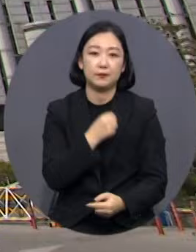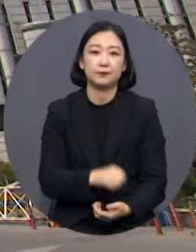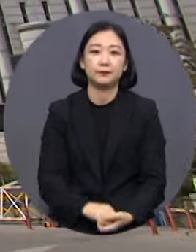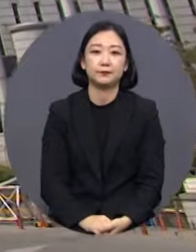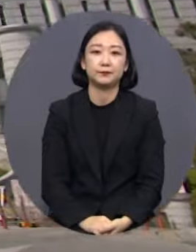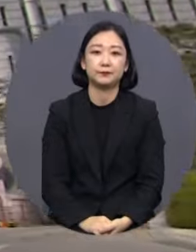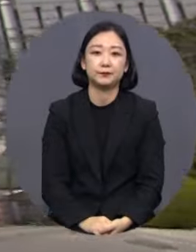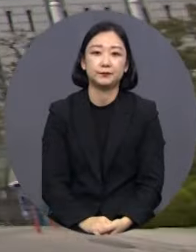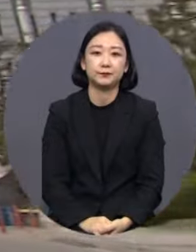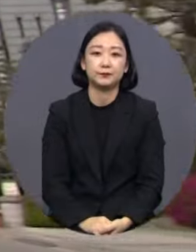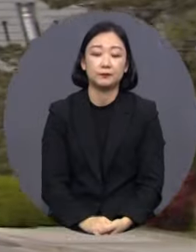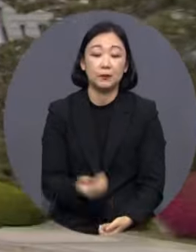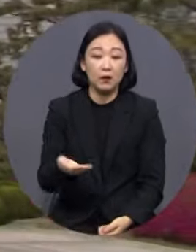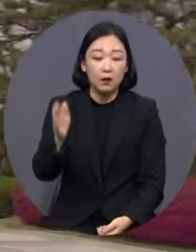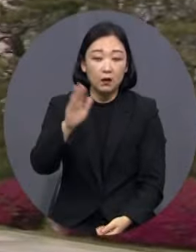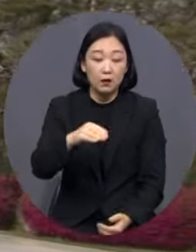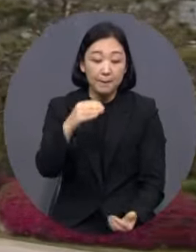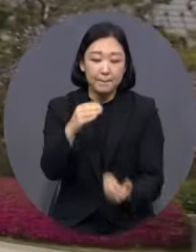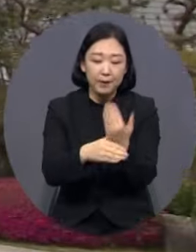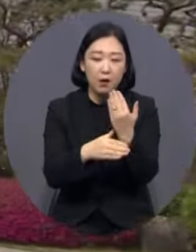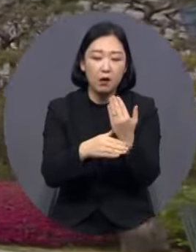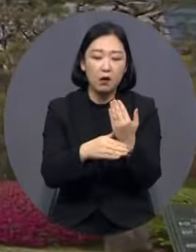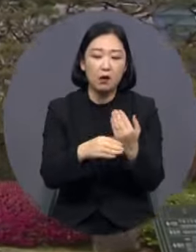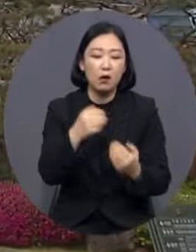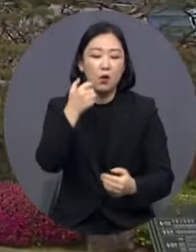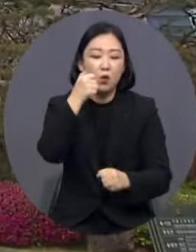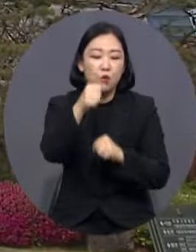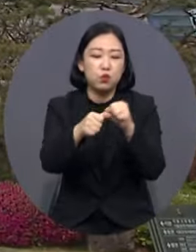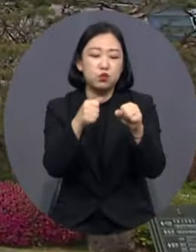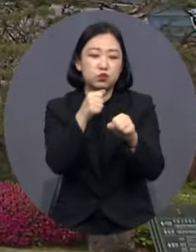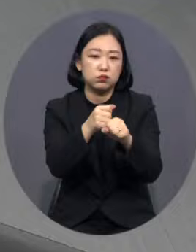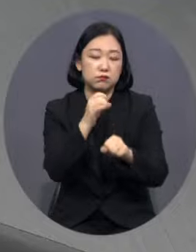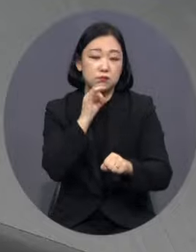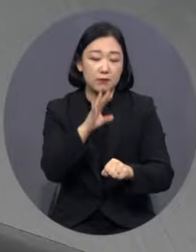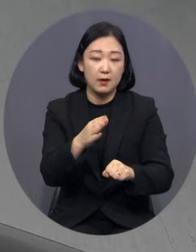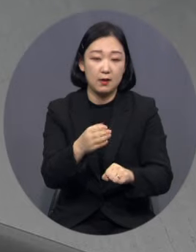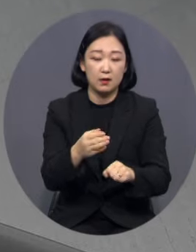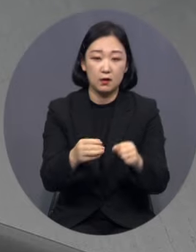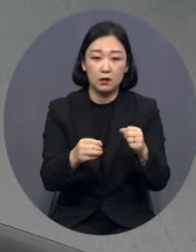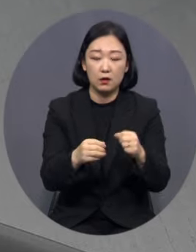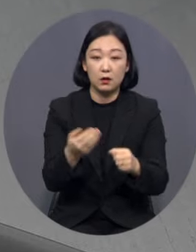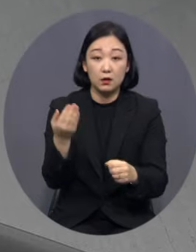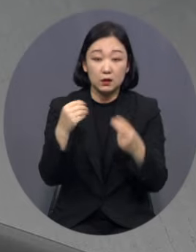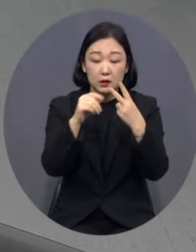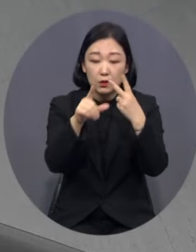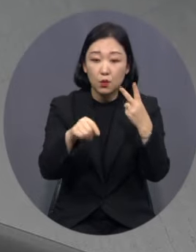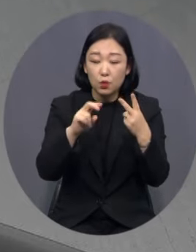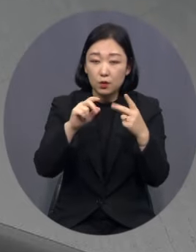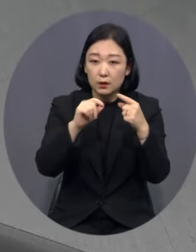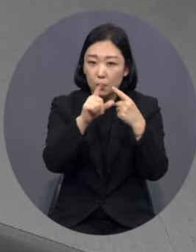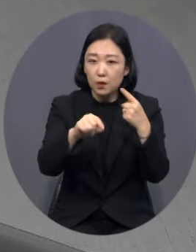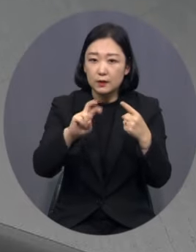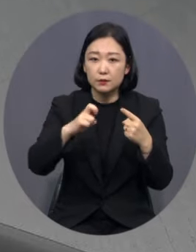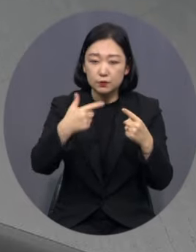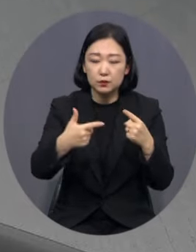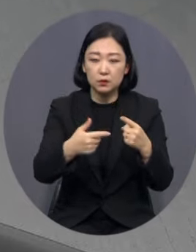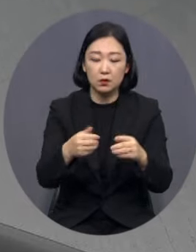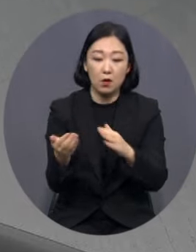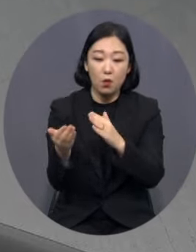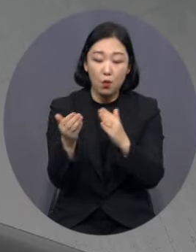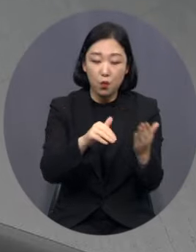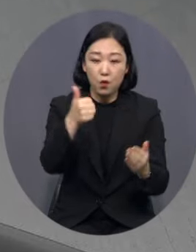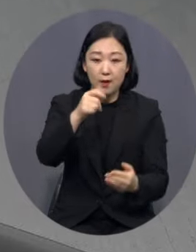소원이에요 그러다 사건 발생 반세기가 지난 지난달 26일 법원은 재심을 통해고 한삼 택시에게